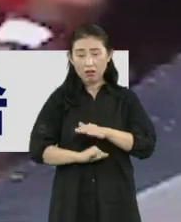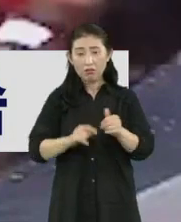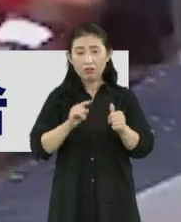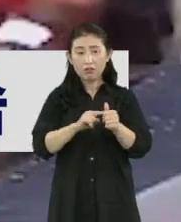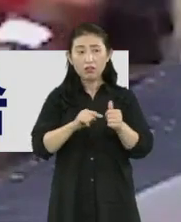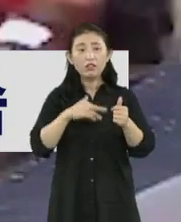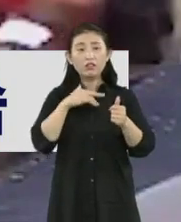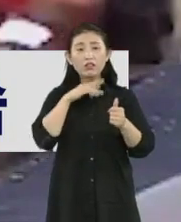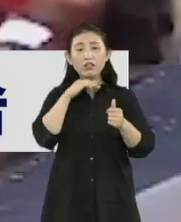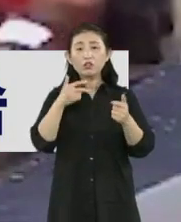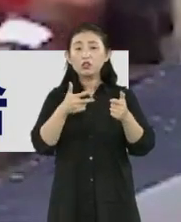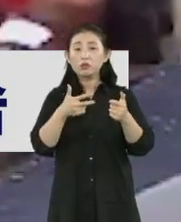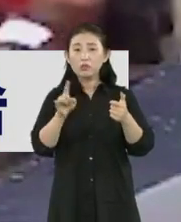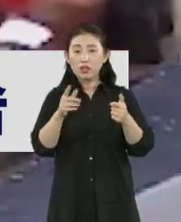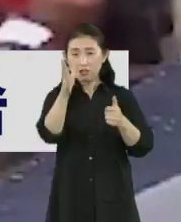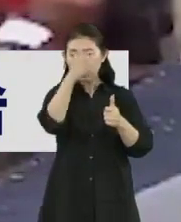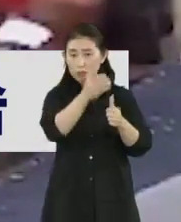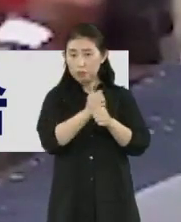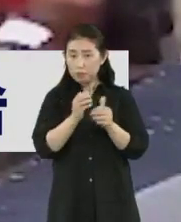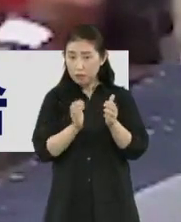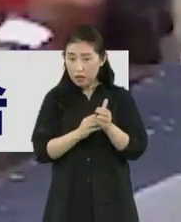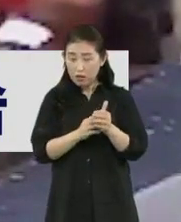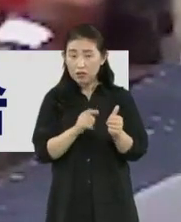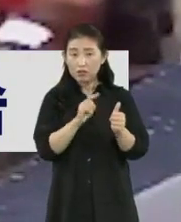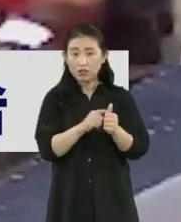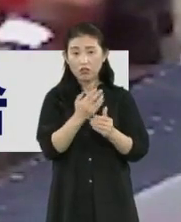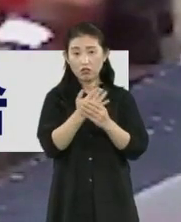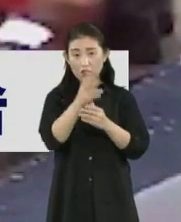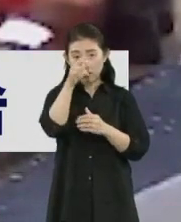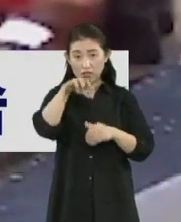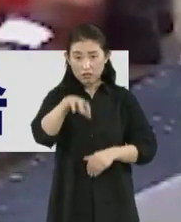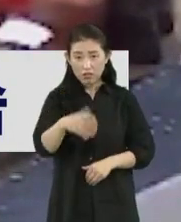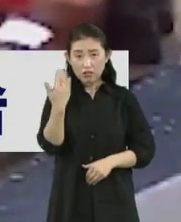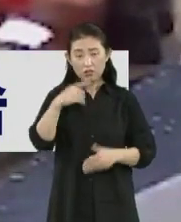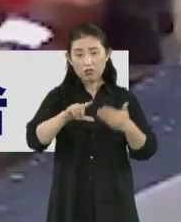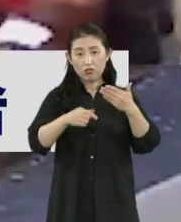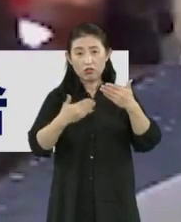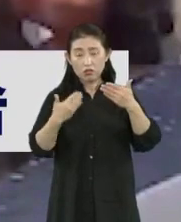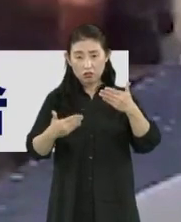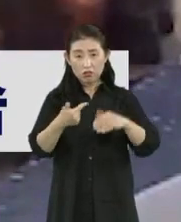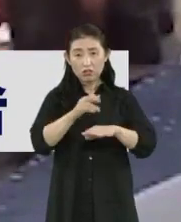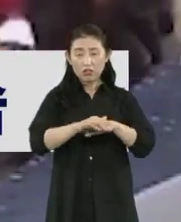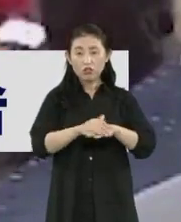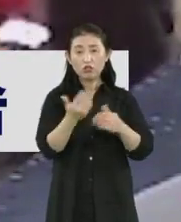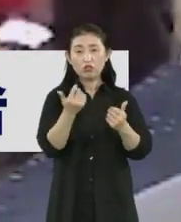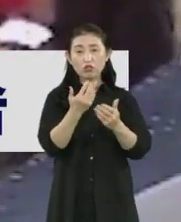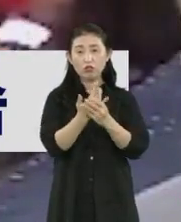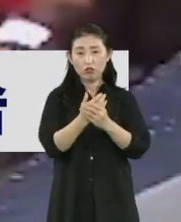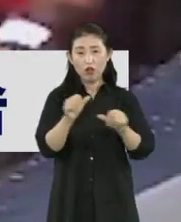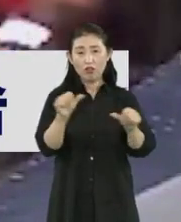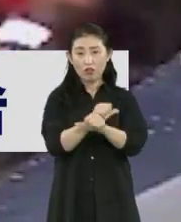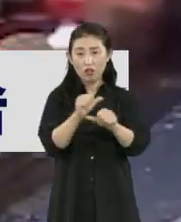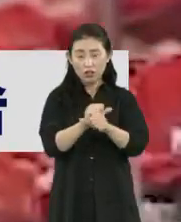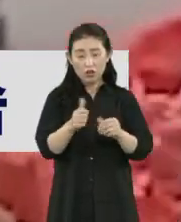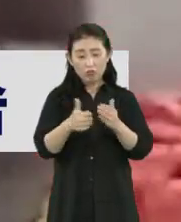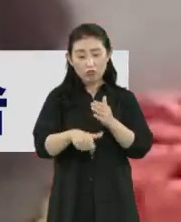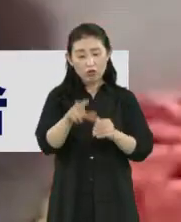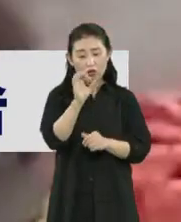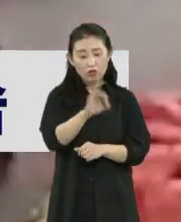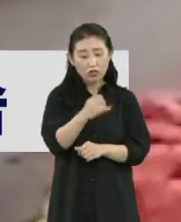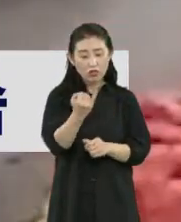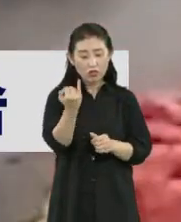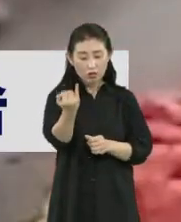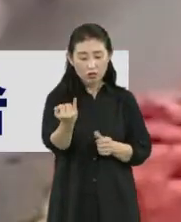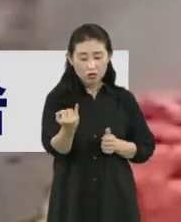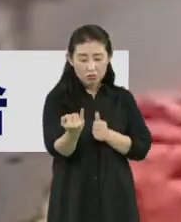60대가 경찰에 붙잡혔습니다. 대전 유성경찰서는 지난 9일 대전 유성시장에서 물건을 사는 행인의